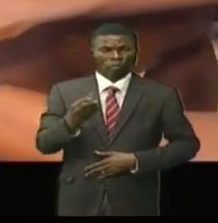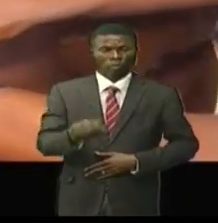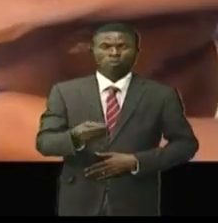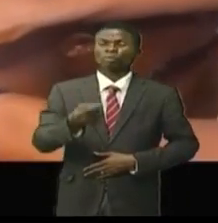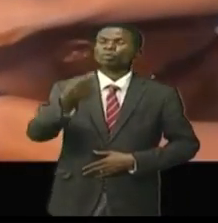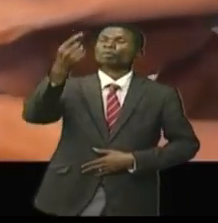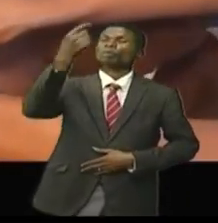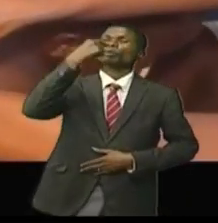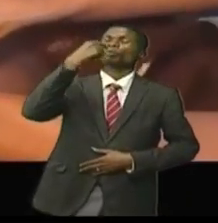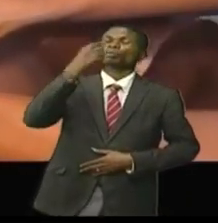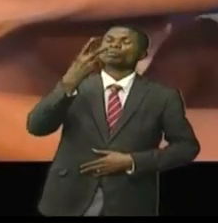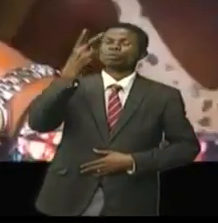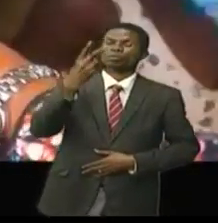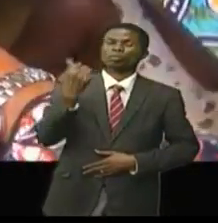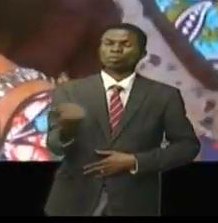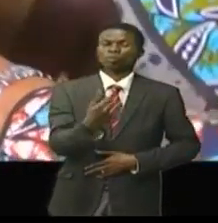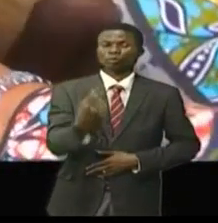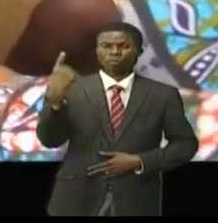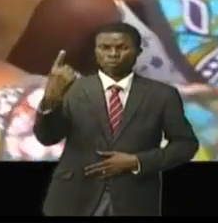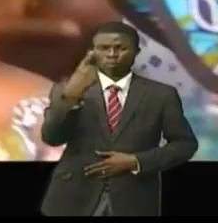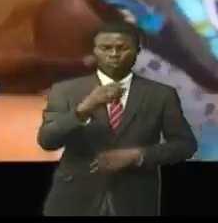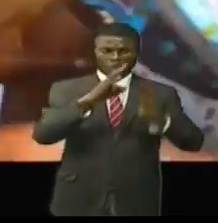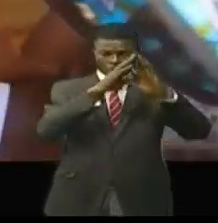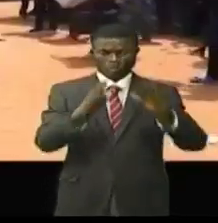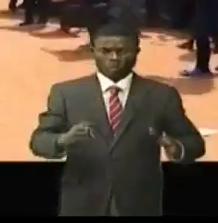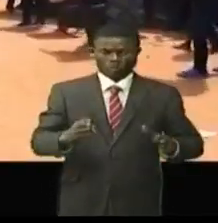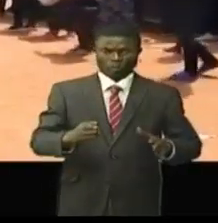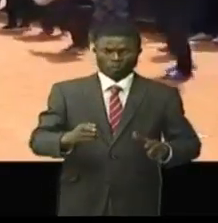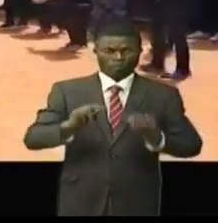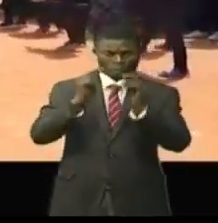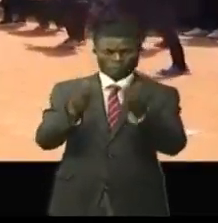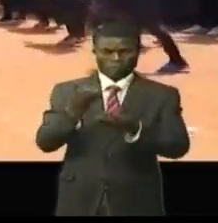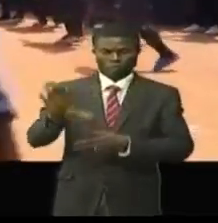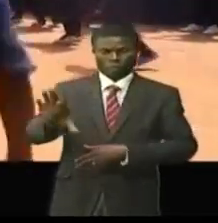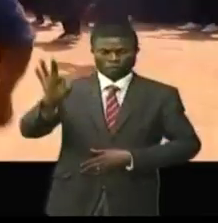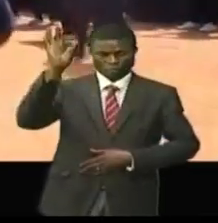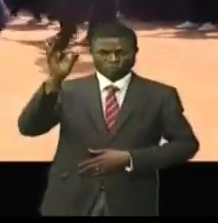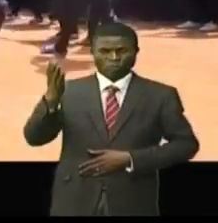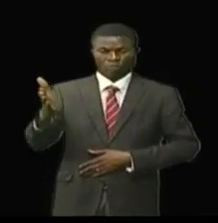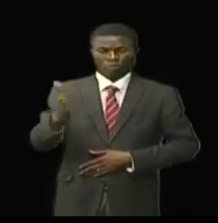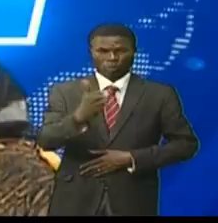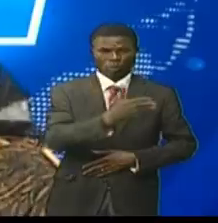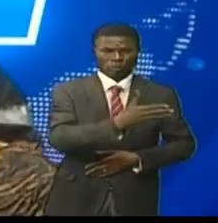de vaccin à chaque enfant des ménages ciblés par la circonstance.